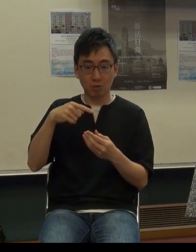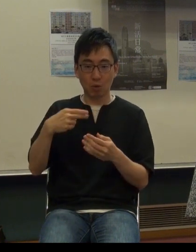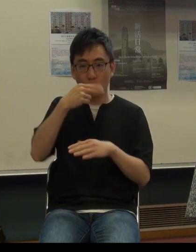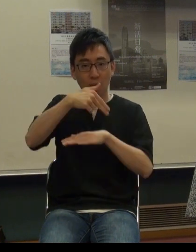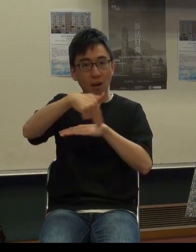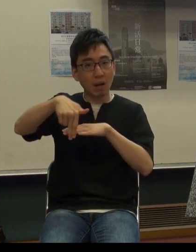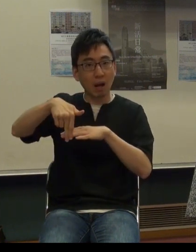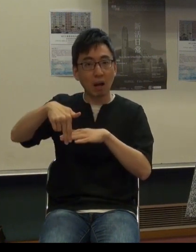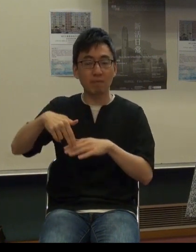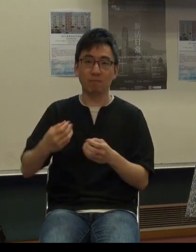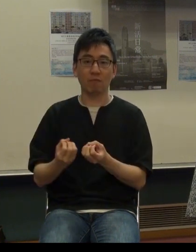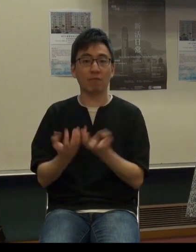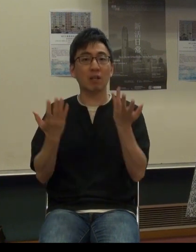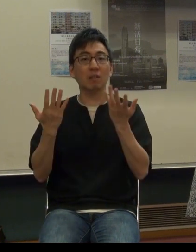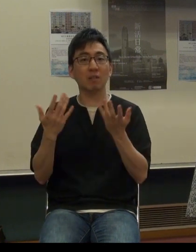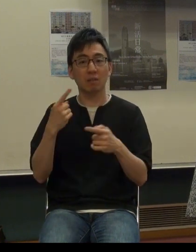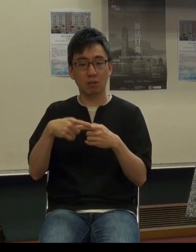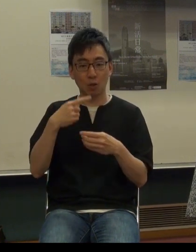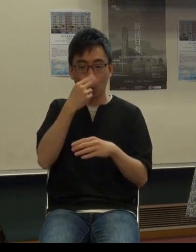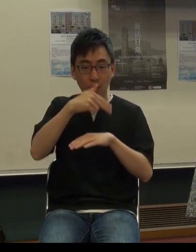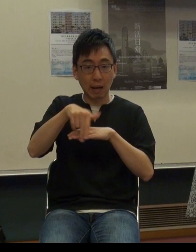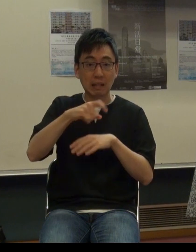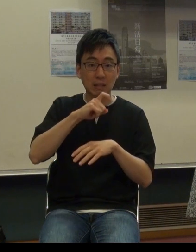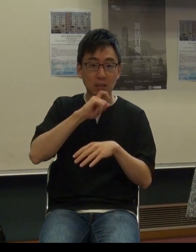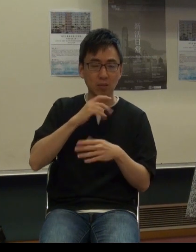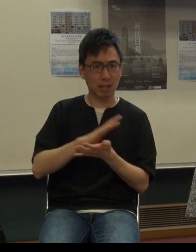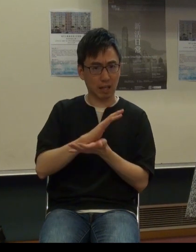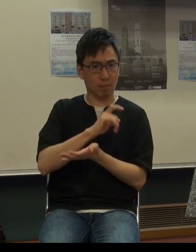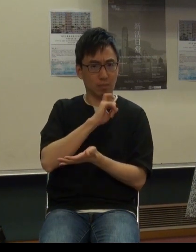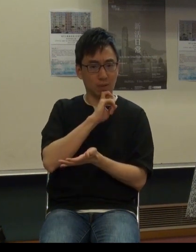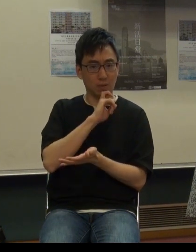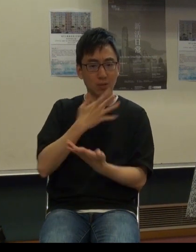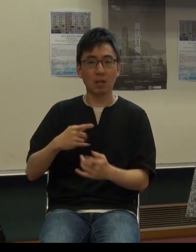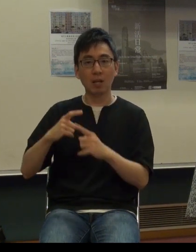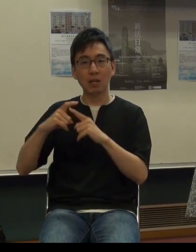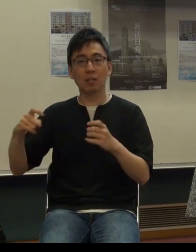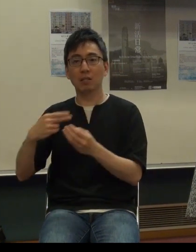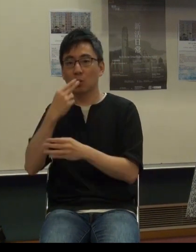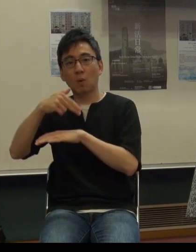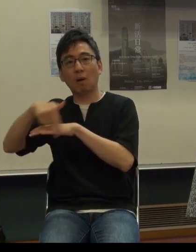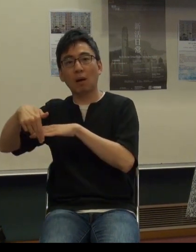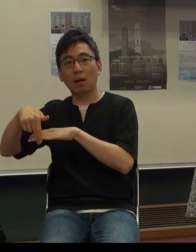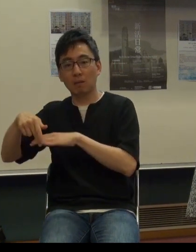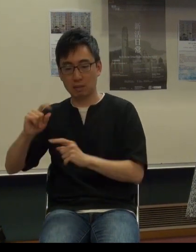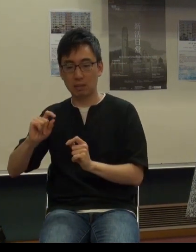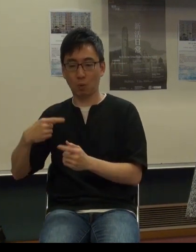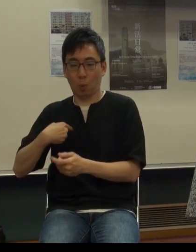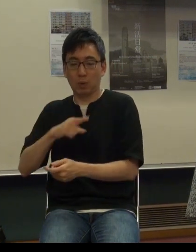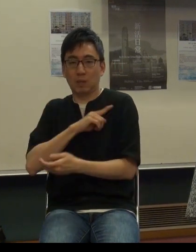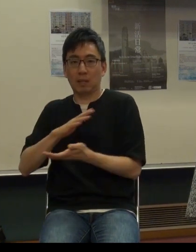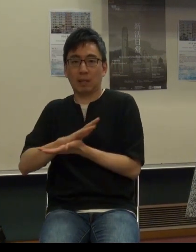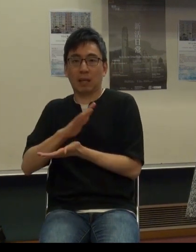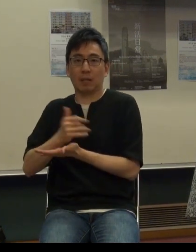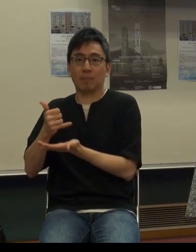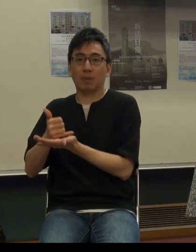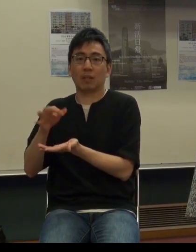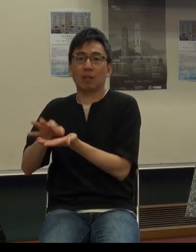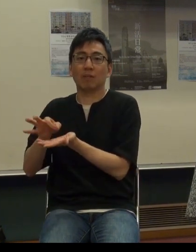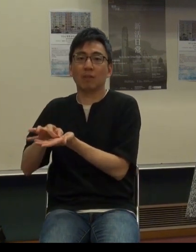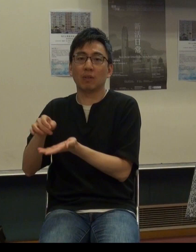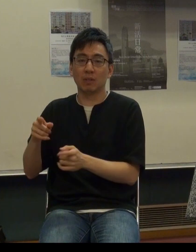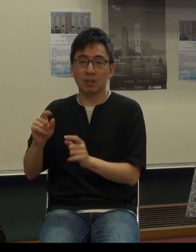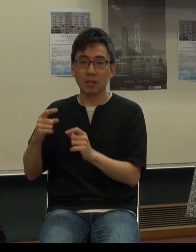的，就是我們需要一個空間才有一個經驗，而我們身處一個城市的空間就是我們自己的經驗所在的地方。所以為什麼研究